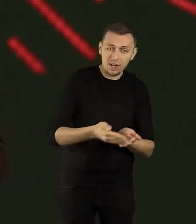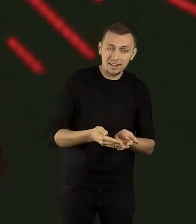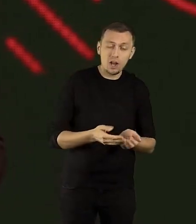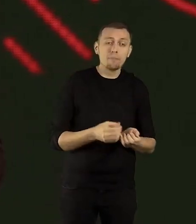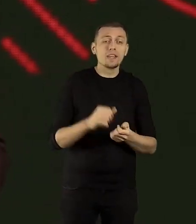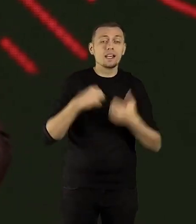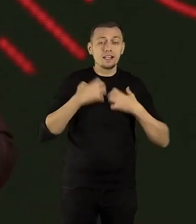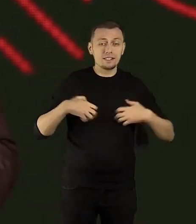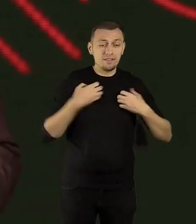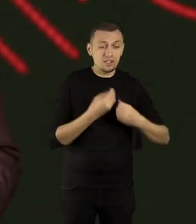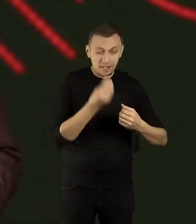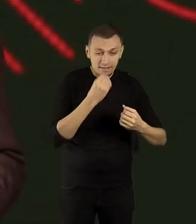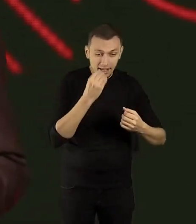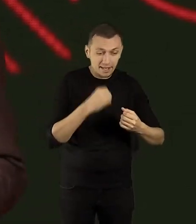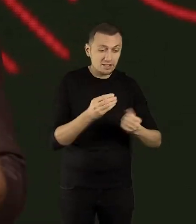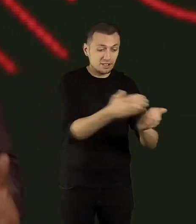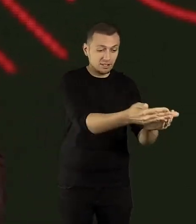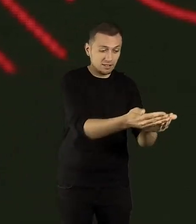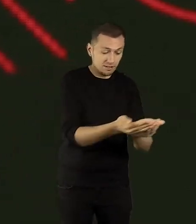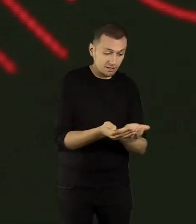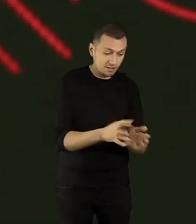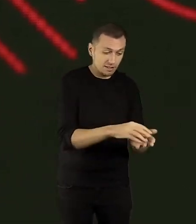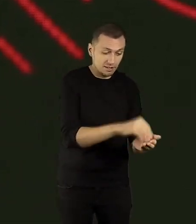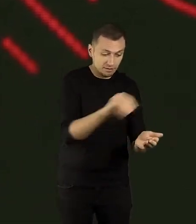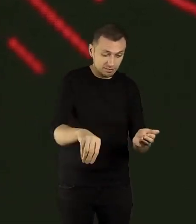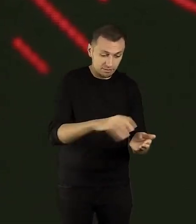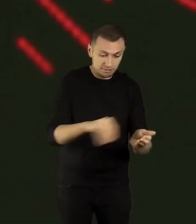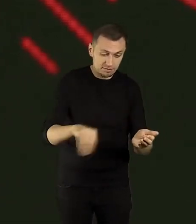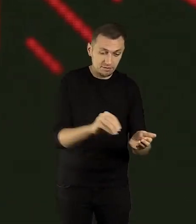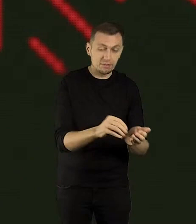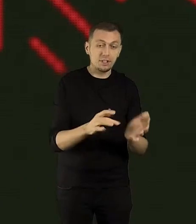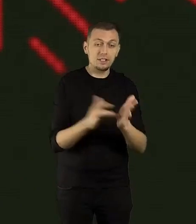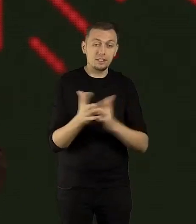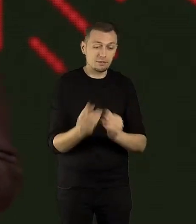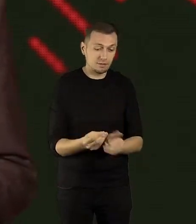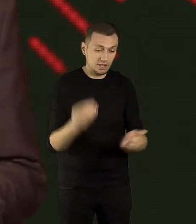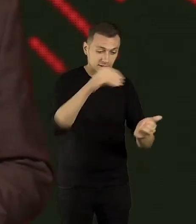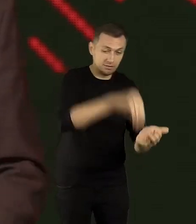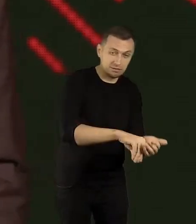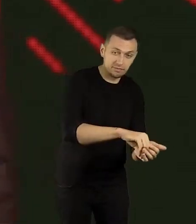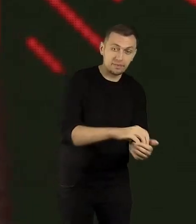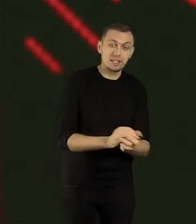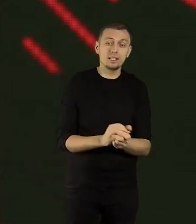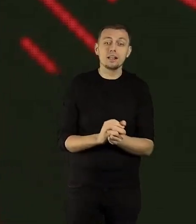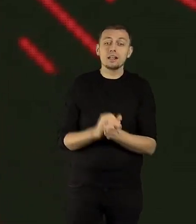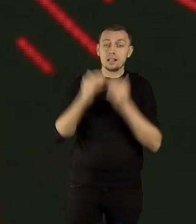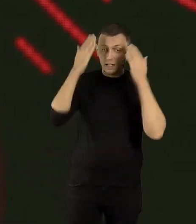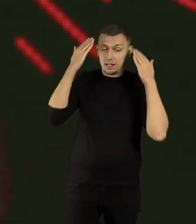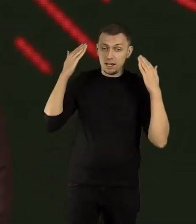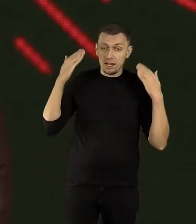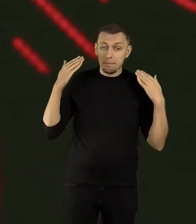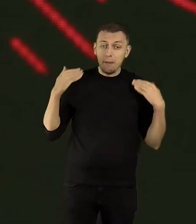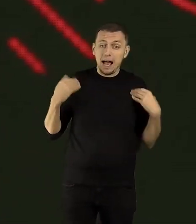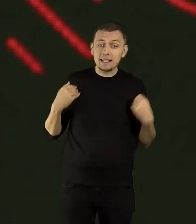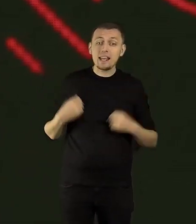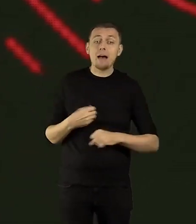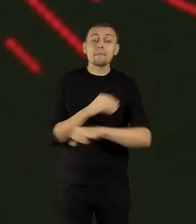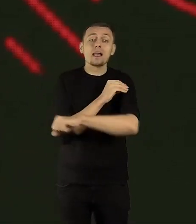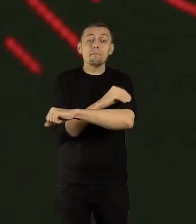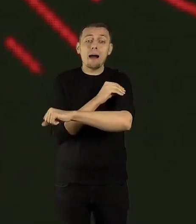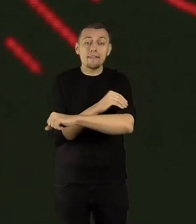jakimiś kawałkami płótna, aby go ogrzać przed chłodem zimnej nocy. I w ten